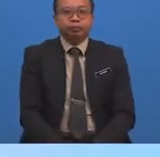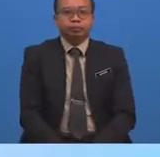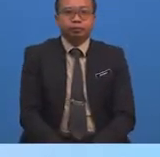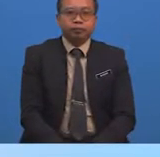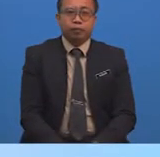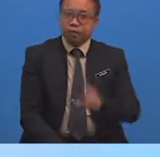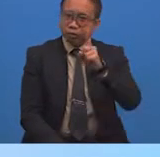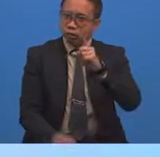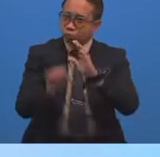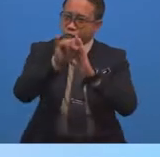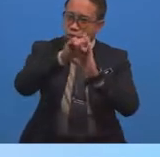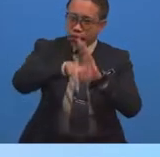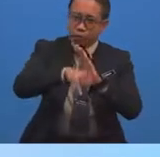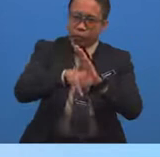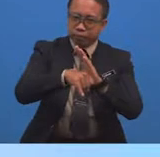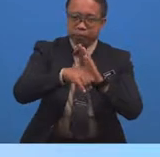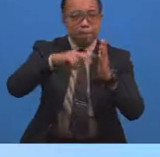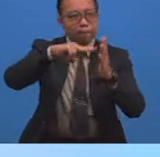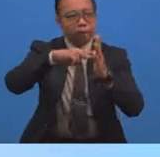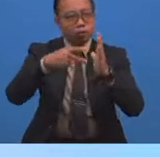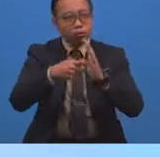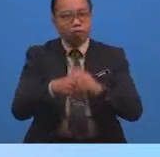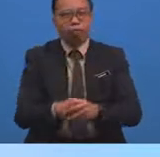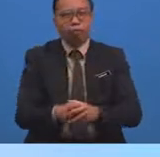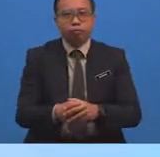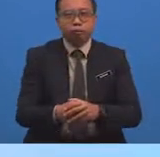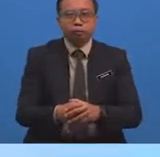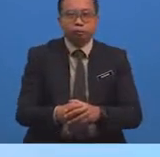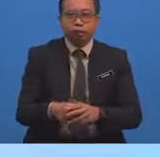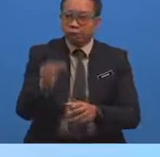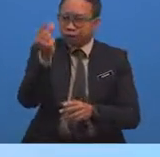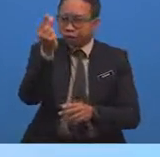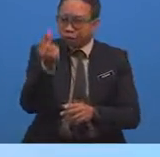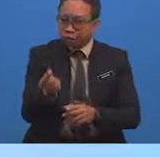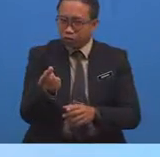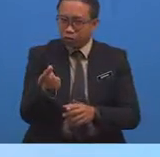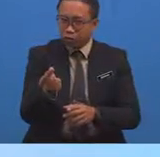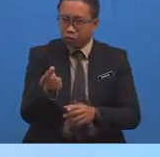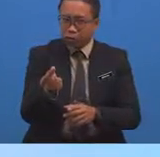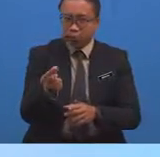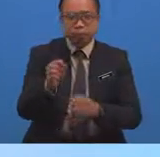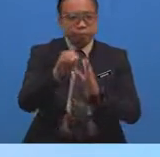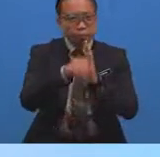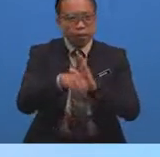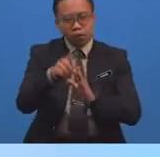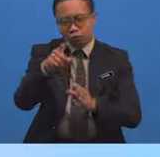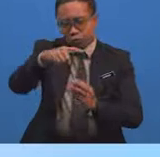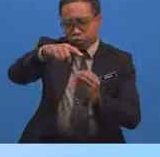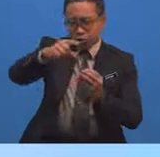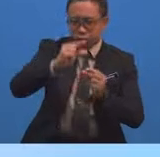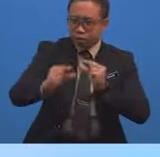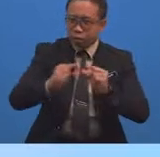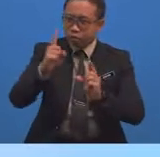satu jam bermaksud jarum menit bergerak satu pusingan